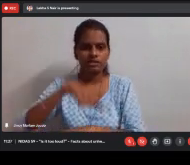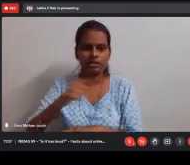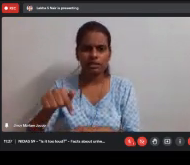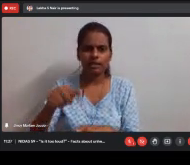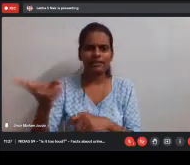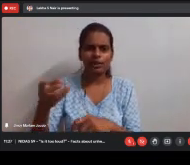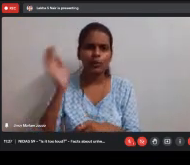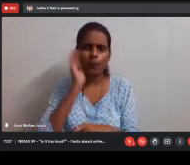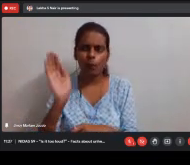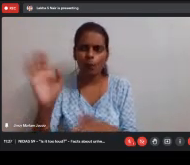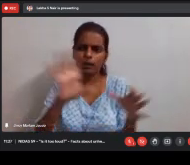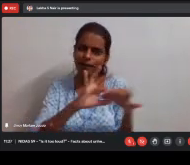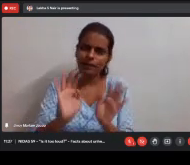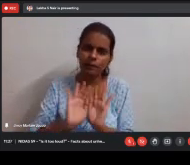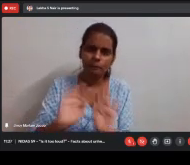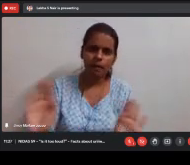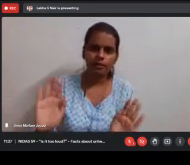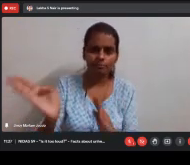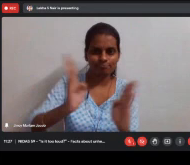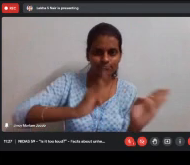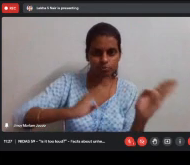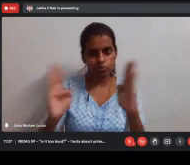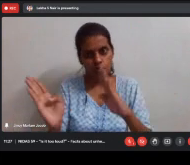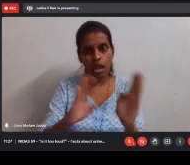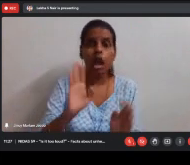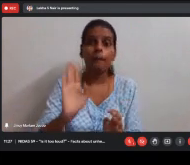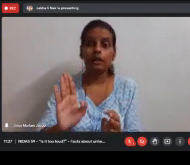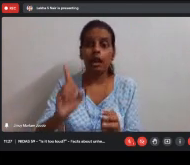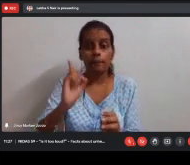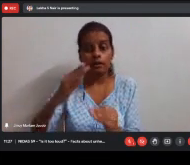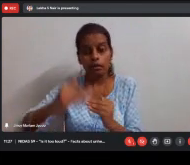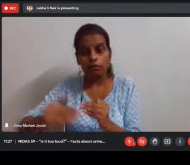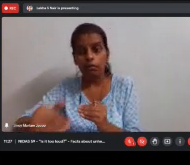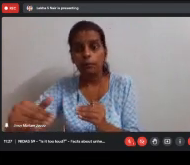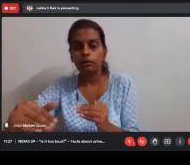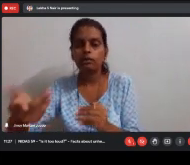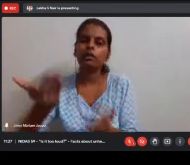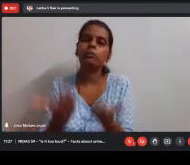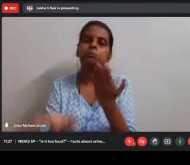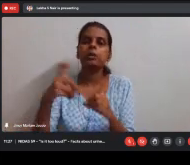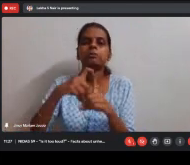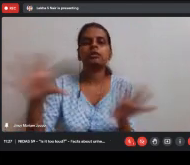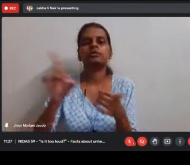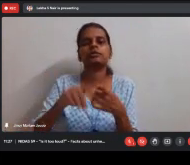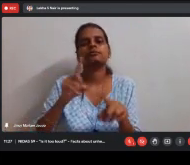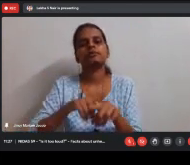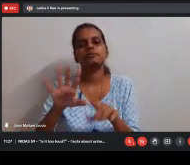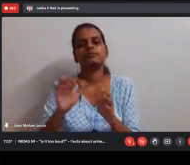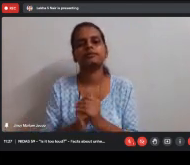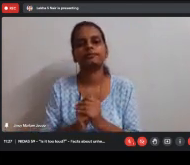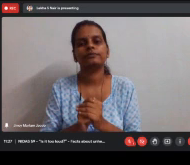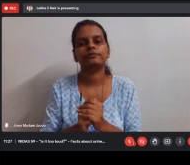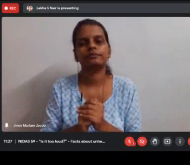വൈബ്രേഷൻസ് ഭയങ്കരമായിട്ട് കൂടുന്നു. കൂടുമ്പോൾ എന്ത് പറ്റും എന്ന് വെച്ച് കഴിഞ്ഞാൽ അത് വളഞ്ഞു പോകും, ചിലപ്പോൾ നശിച്ചു പോകും. അത്